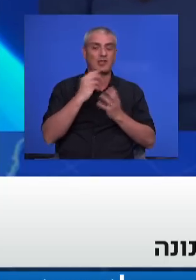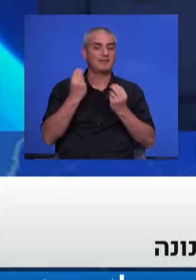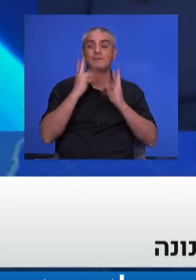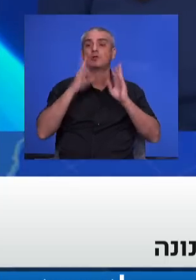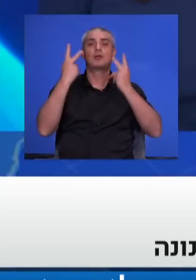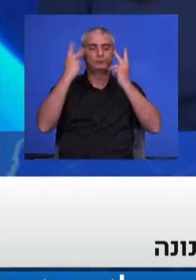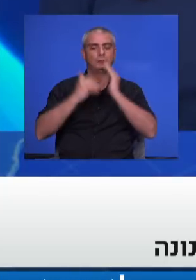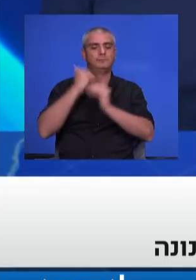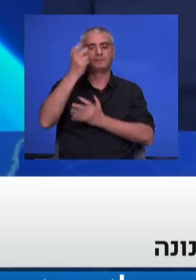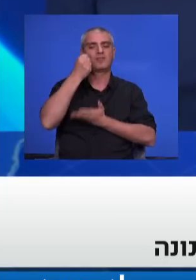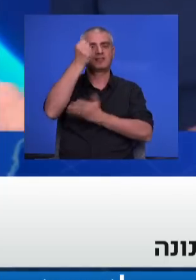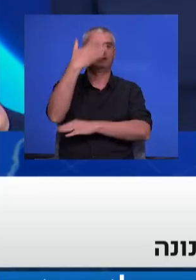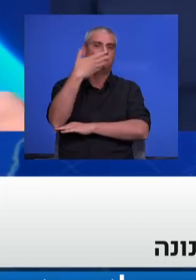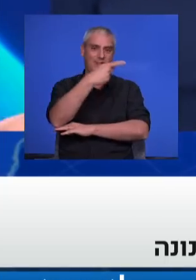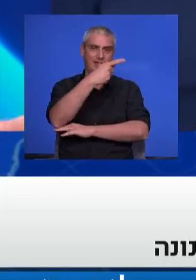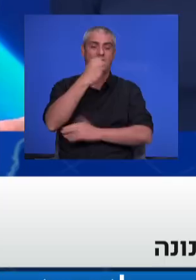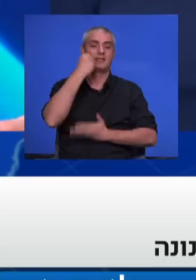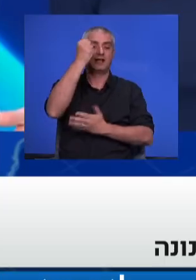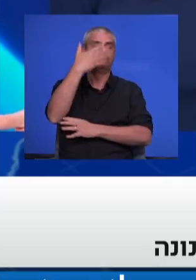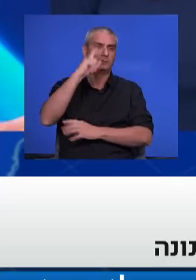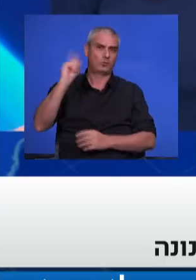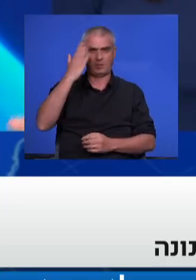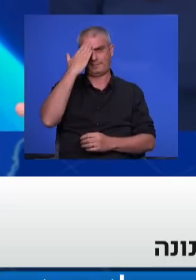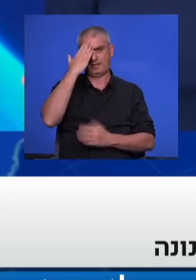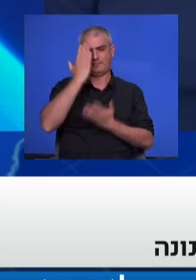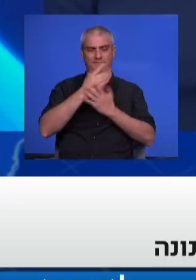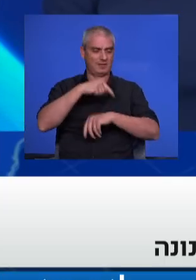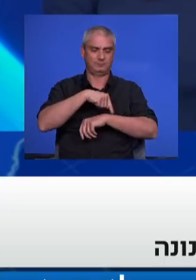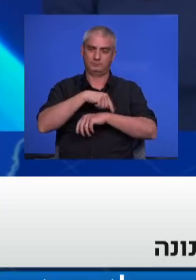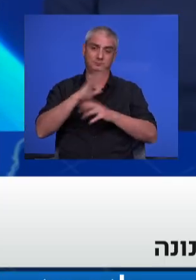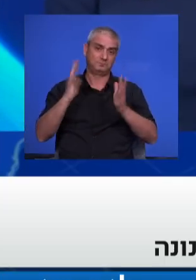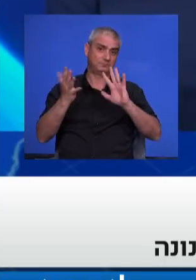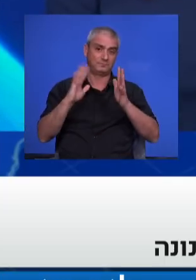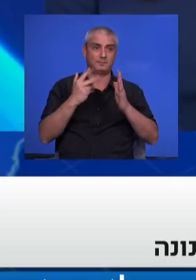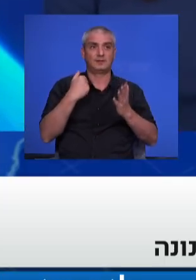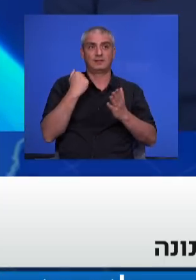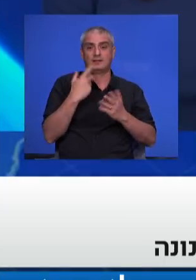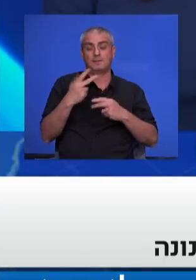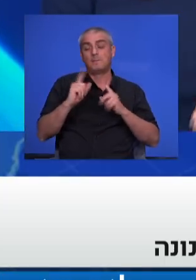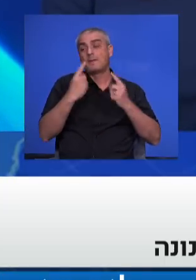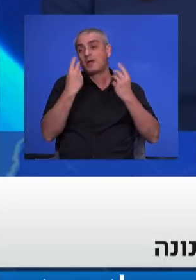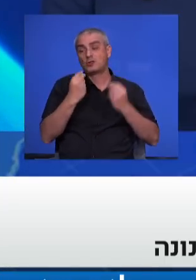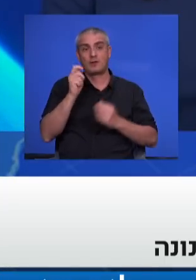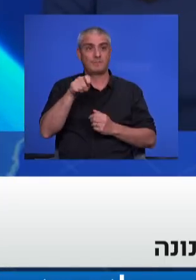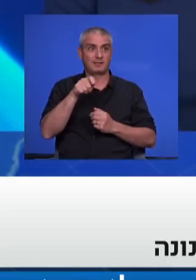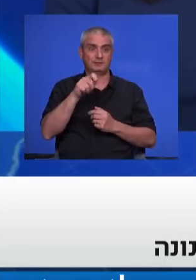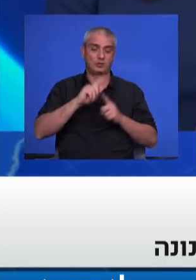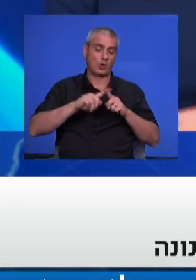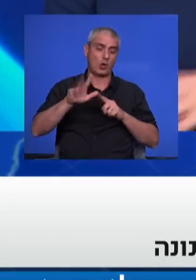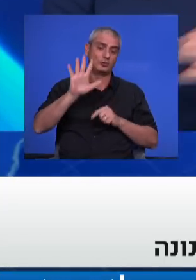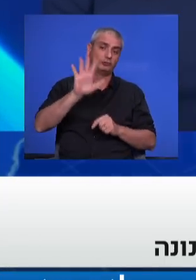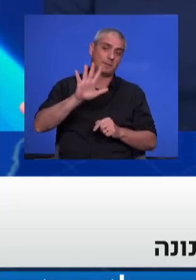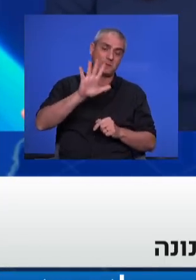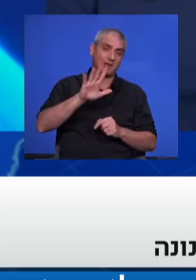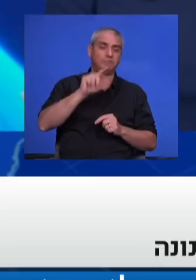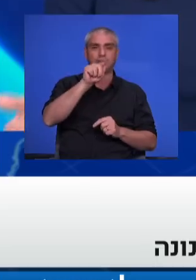יגיעו בתקציב המדינה. תקציב המדינה, כולם כאן מכירים את לוחות הזמנים, זה משהו שיעבור במקרה הטוב בכנסת בחודש מאי.